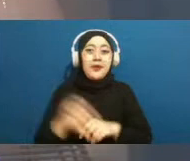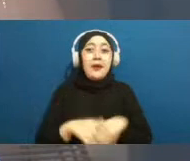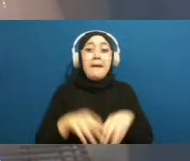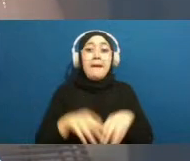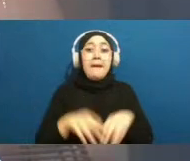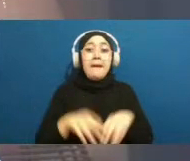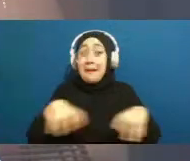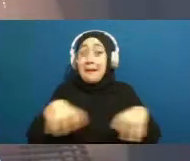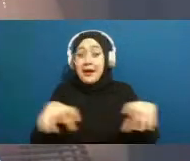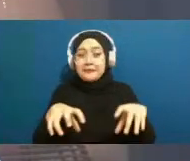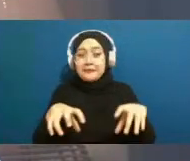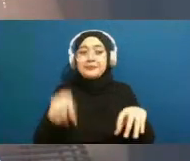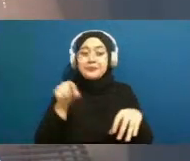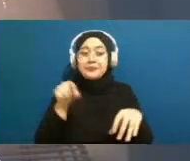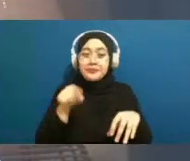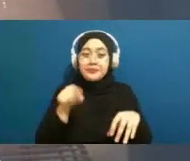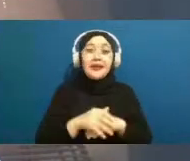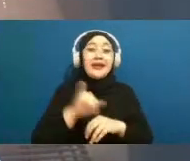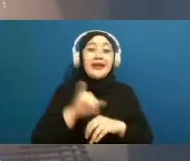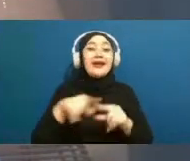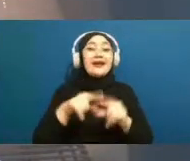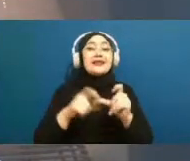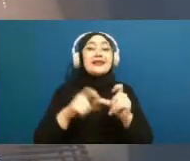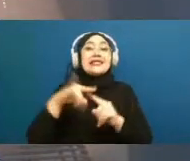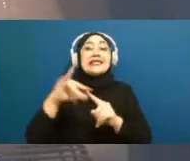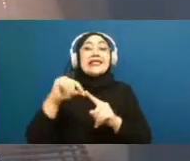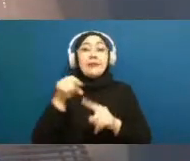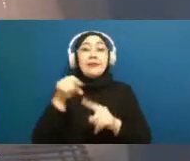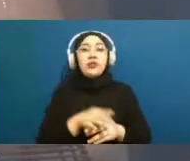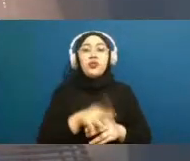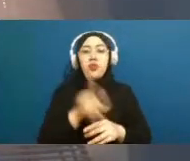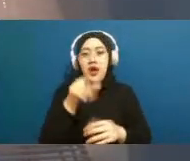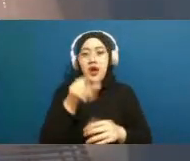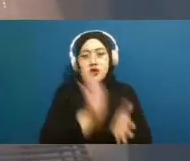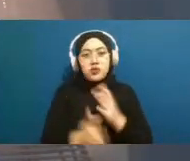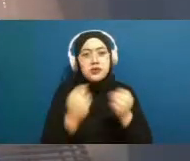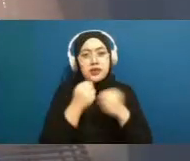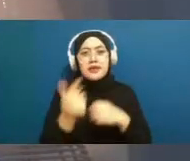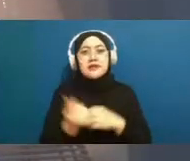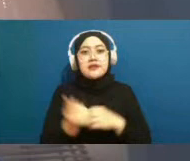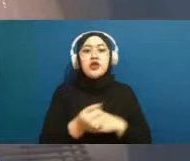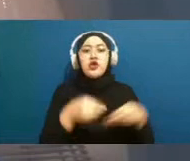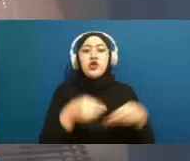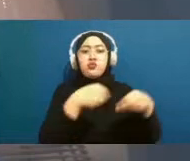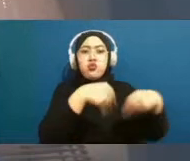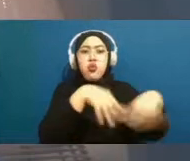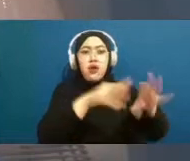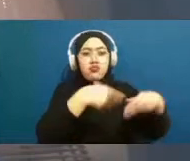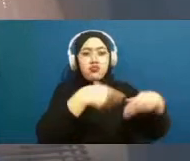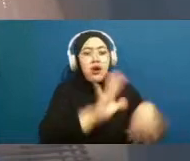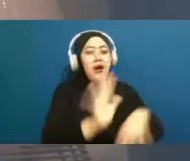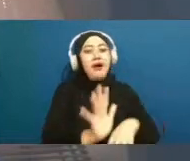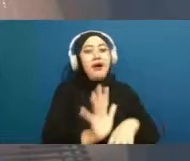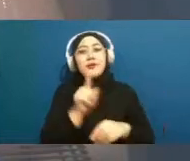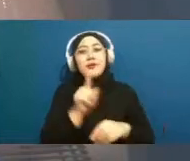kita just tip tadi itu udah tentunya laku, tidak akan waste, tidak akan ada sisa.